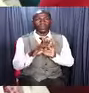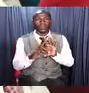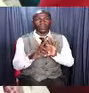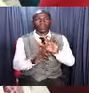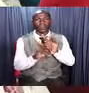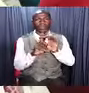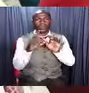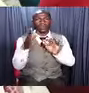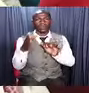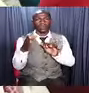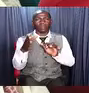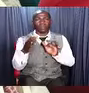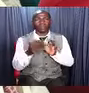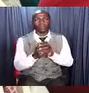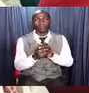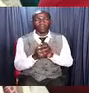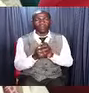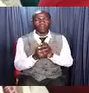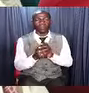Ajidhihirishe kwake. To manifest himself.